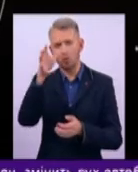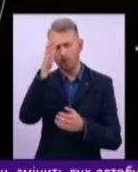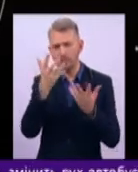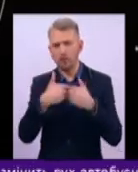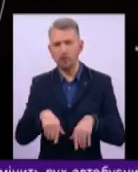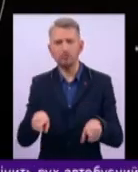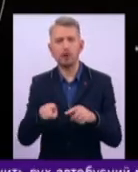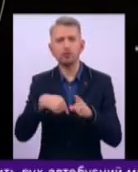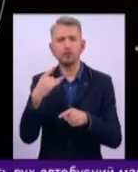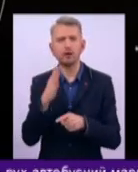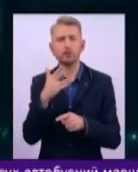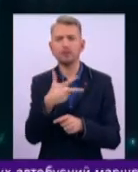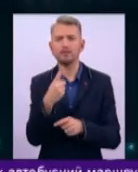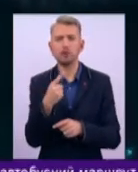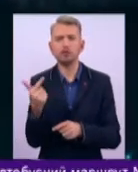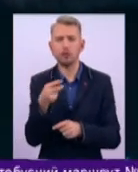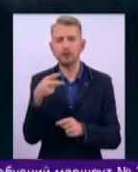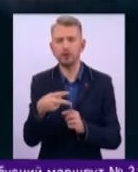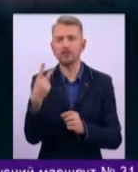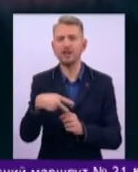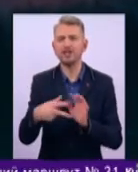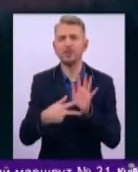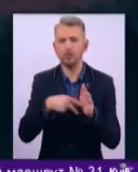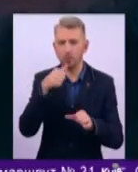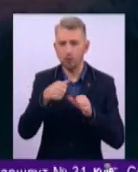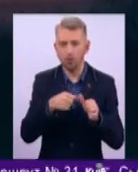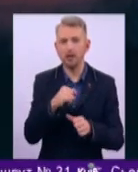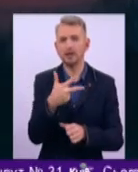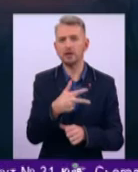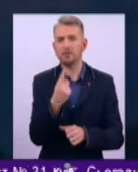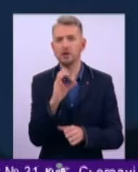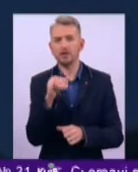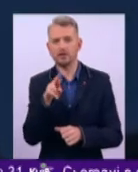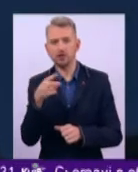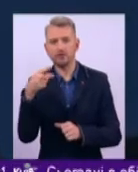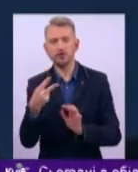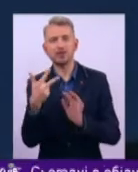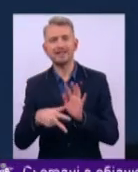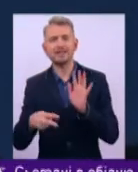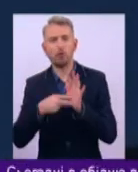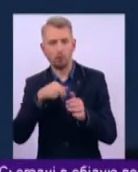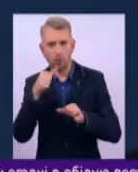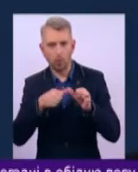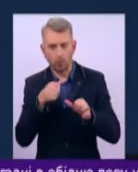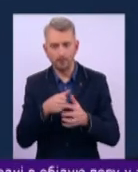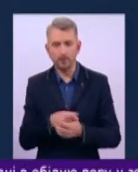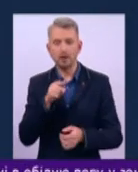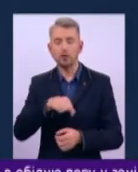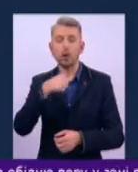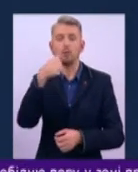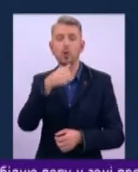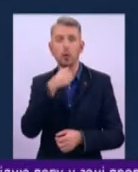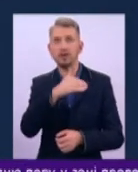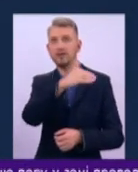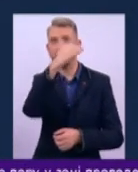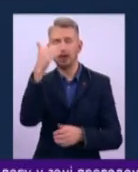такий збіг трапиться 31 грудня 2028 року та 31 січня 2037. У цьому році в небі